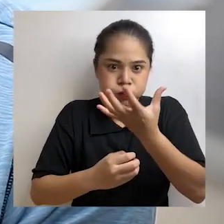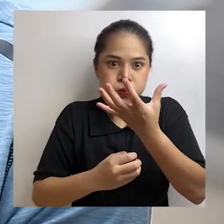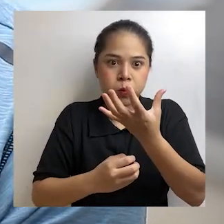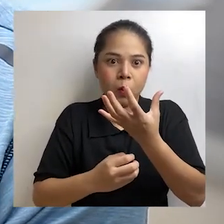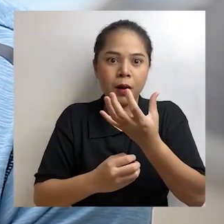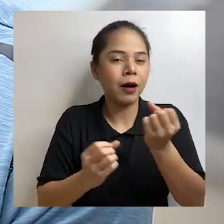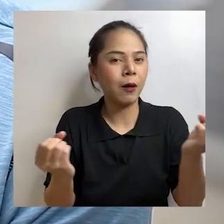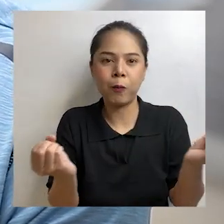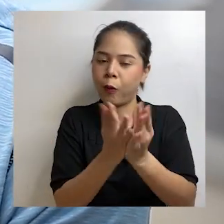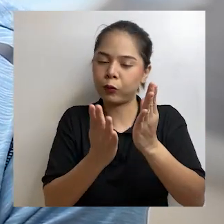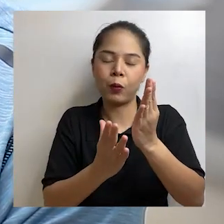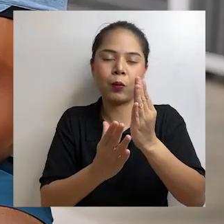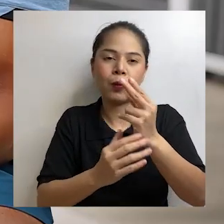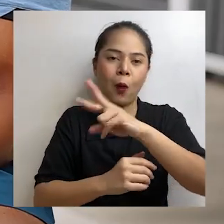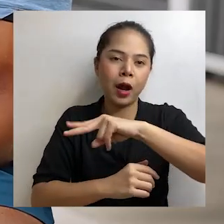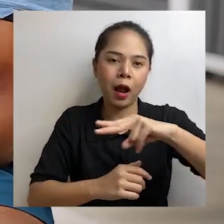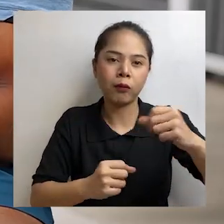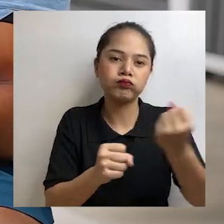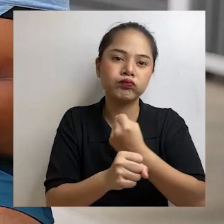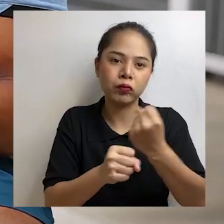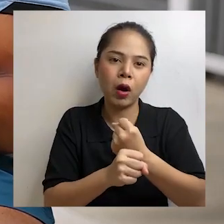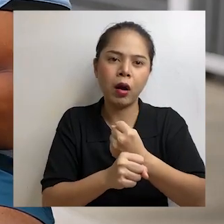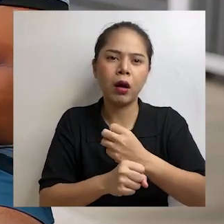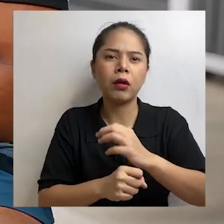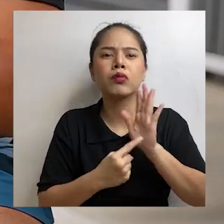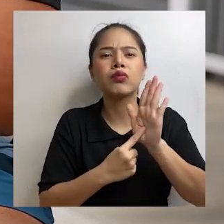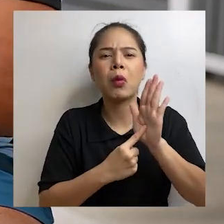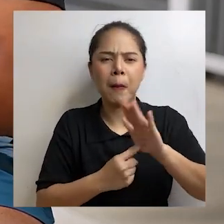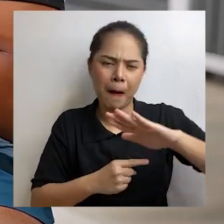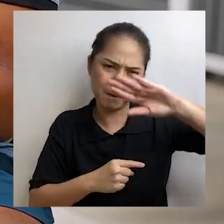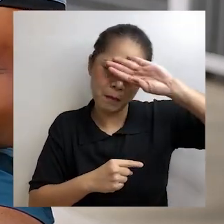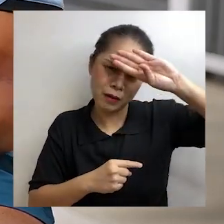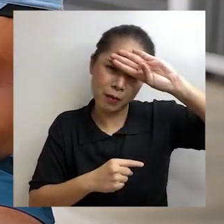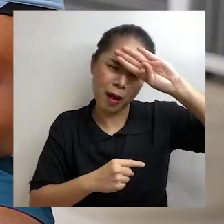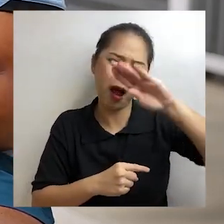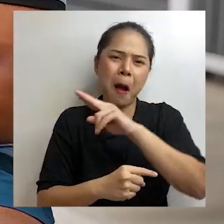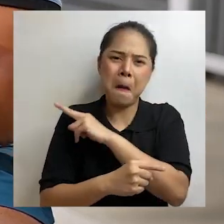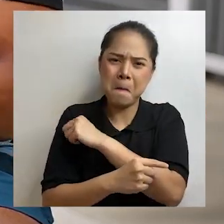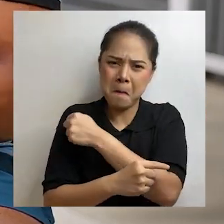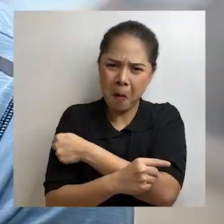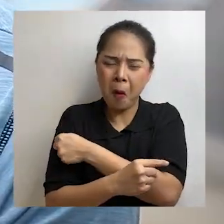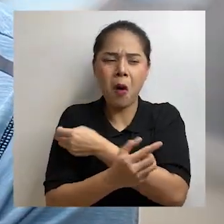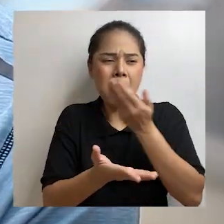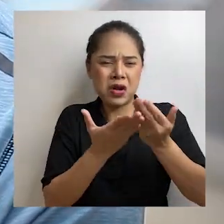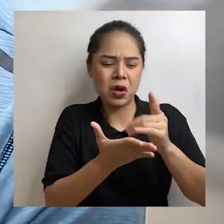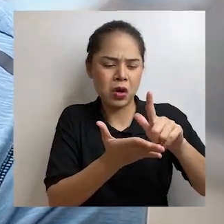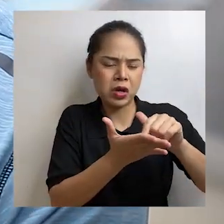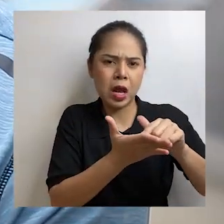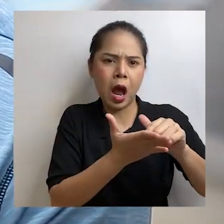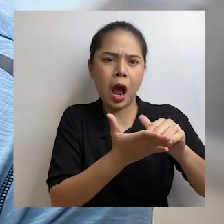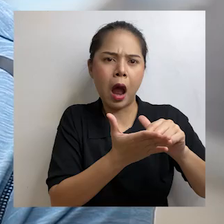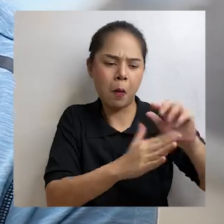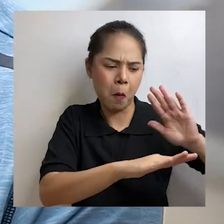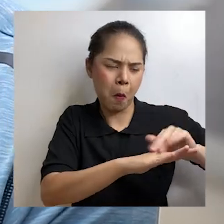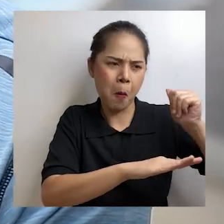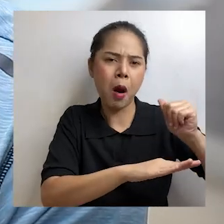ให้ส่งผลต่อการฝึกซ้อมครับผมในช่วงที่ผมไม่สบายเงี้ยครับผมก็จะไปปรึกษาเภสัชหรือว่าแพทย์แต่ก่อนที่ผม